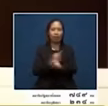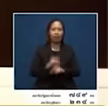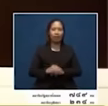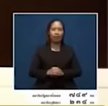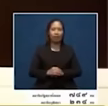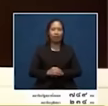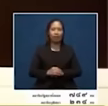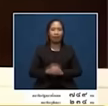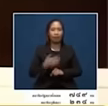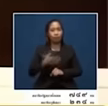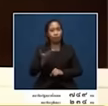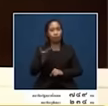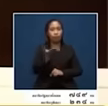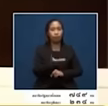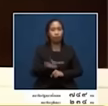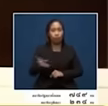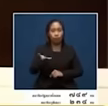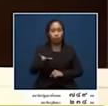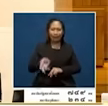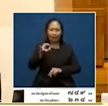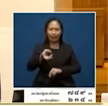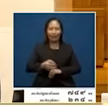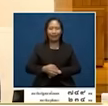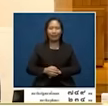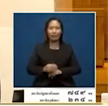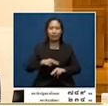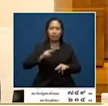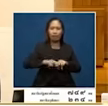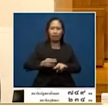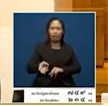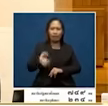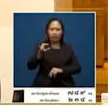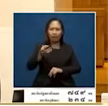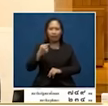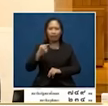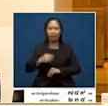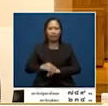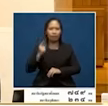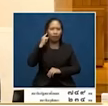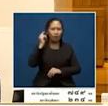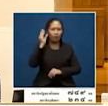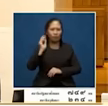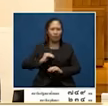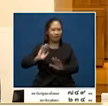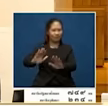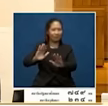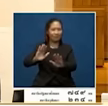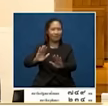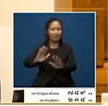ให้เจ้าหน้าที่เข้ามาบอกว่าท่านวันนอพูดตอนสุดท้ายเนี่ยมันถึงไหนว่ายังไง